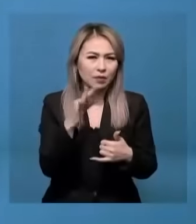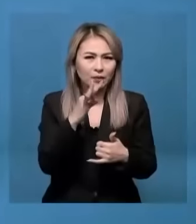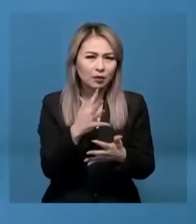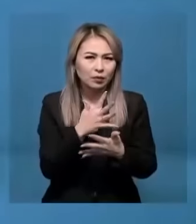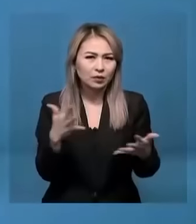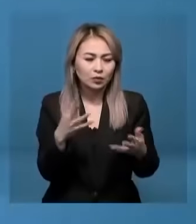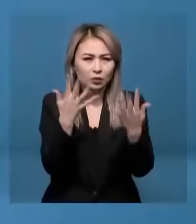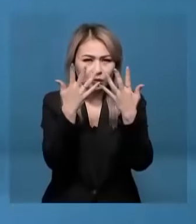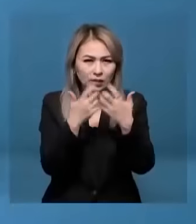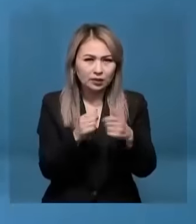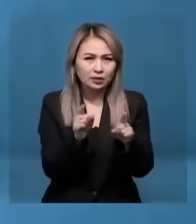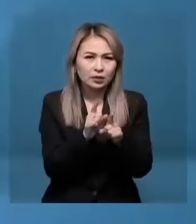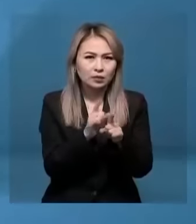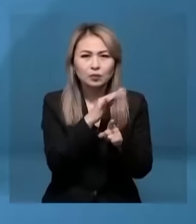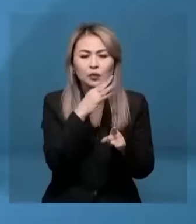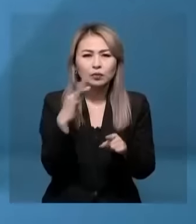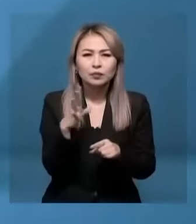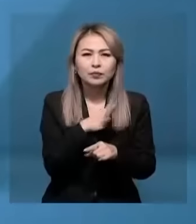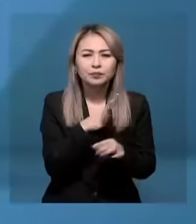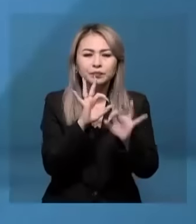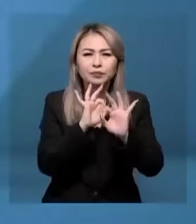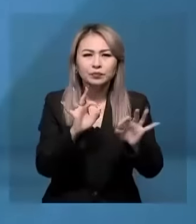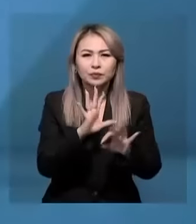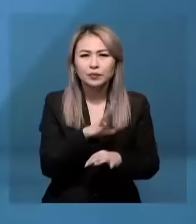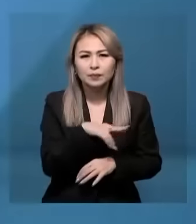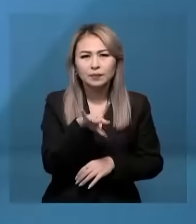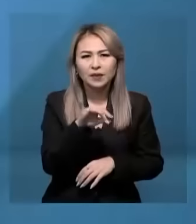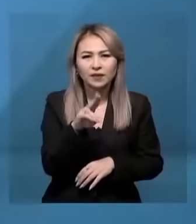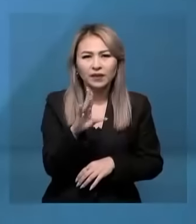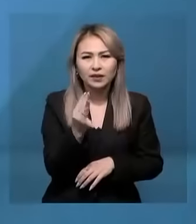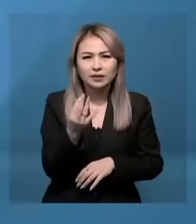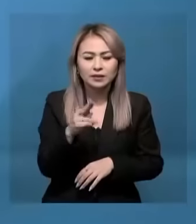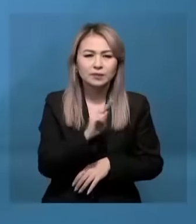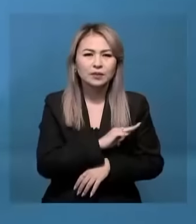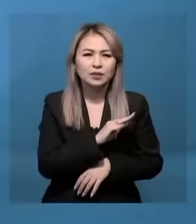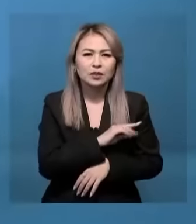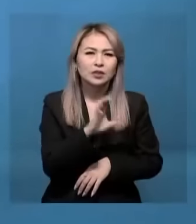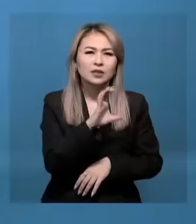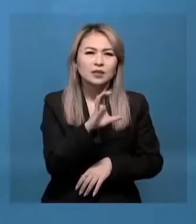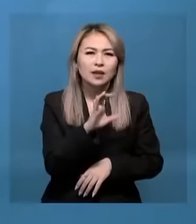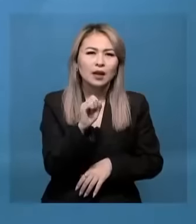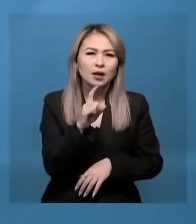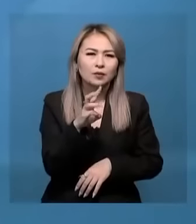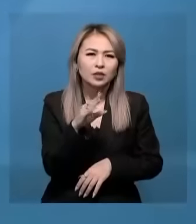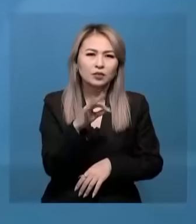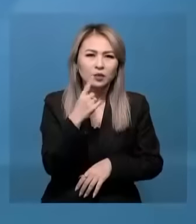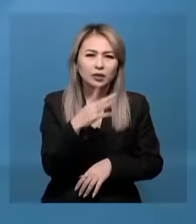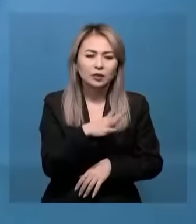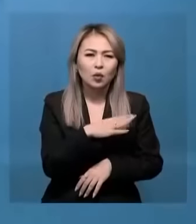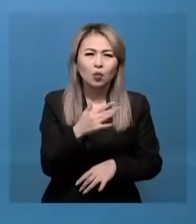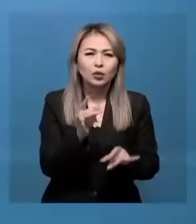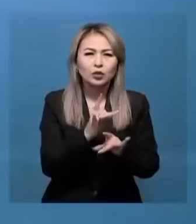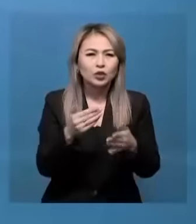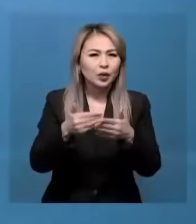саласы бармақ басты көз қысты әрекетке толы. Мұны мәжіліс комитетінің отырысында превенция қызметінің басшысы Саян Ахметжанов